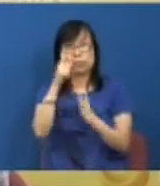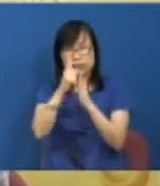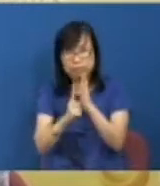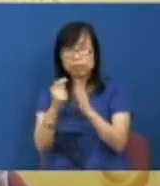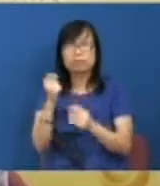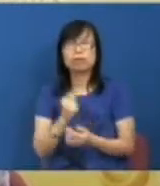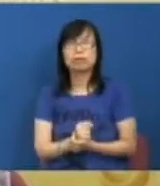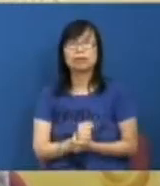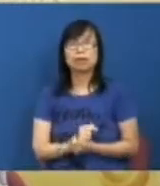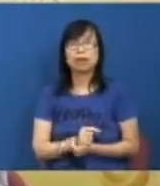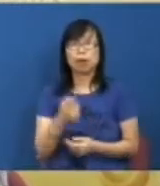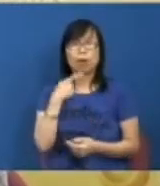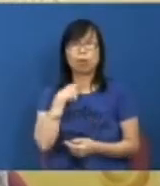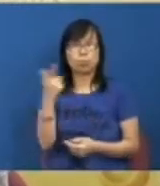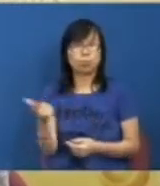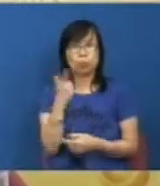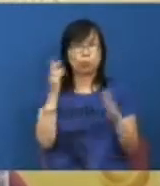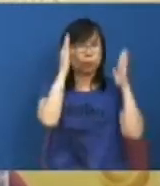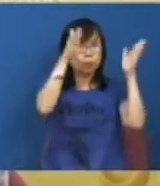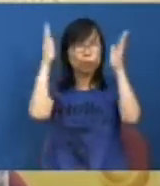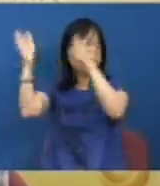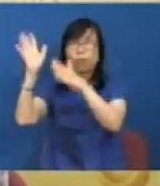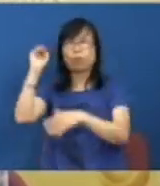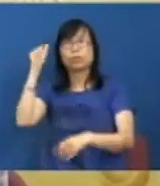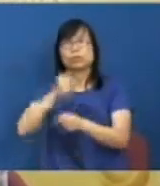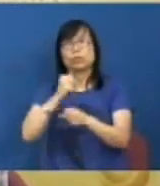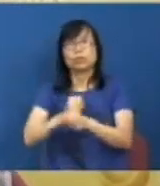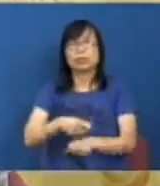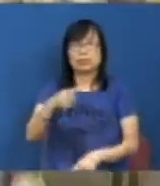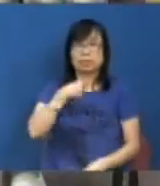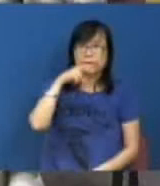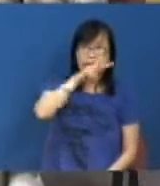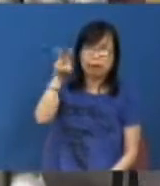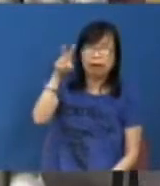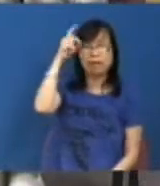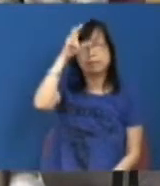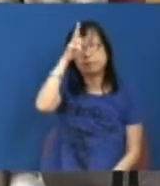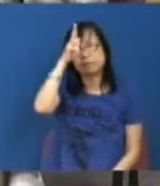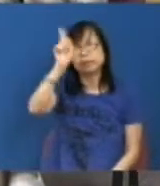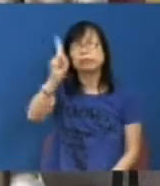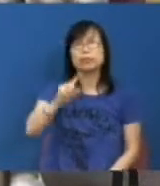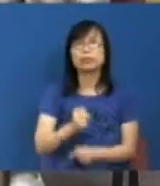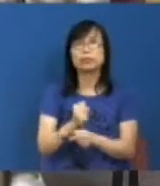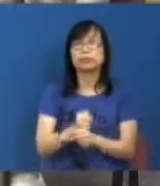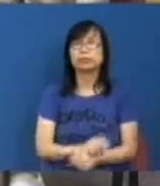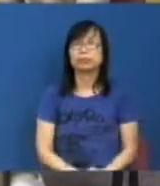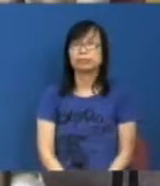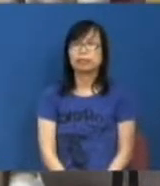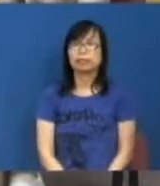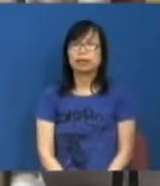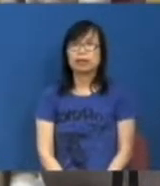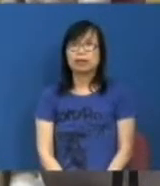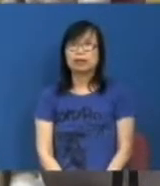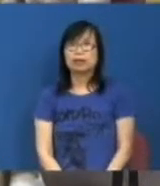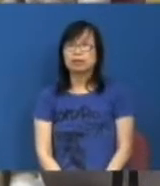實好多方向可以行，但係只係爭在。 政府點樣去帶頭去 做 嘅 啫， 嗱唔單止係呢